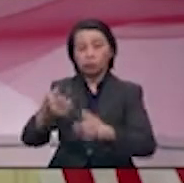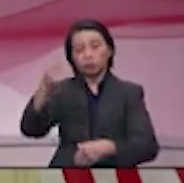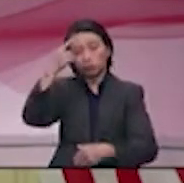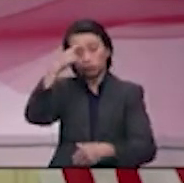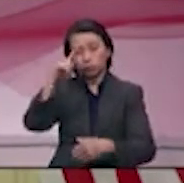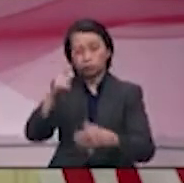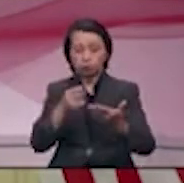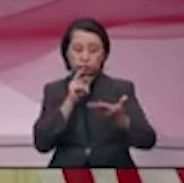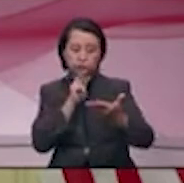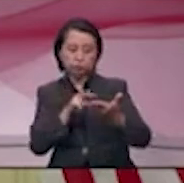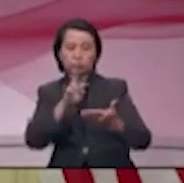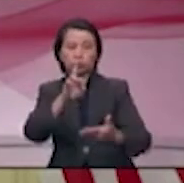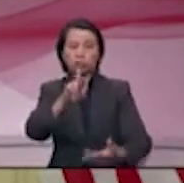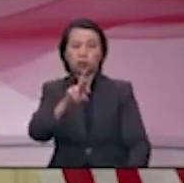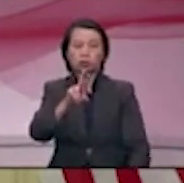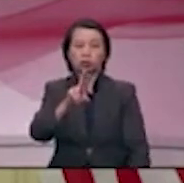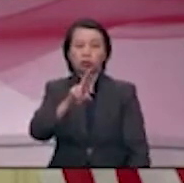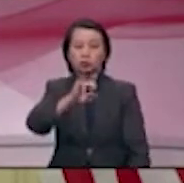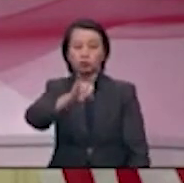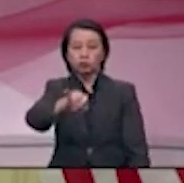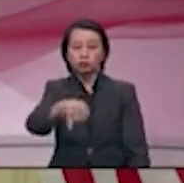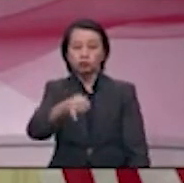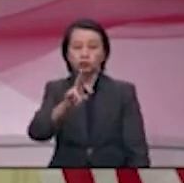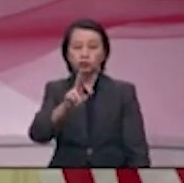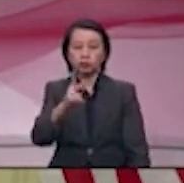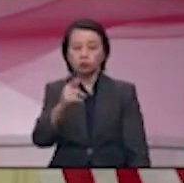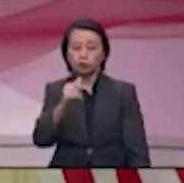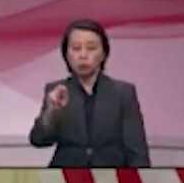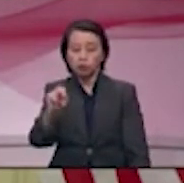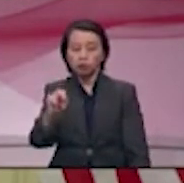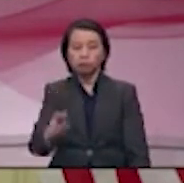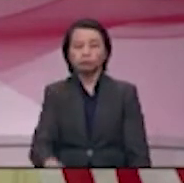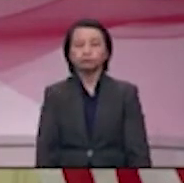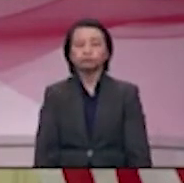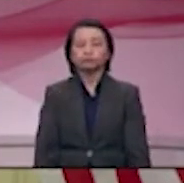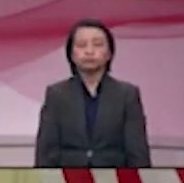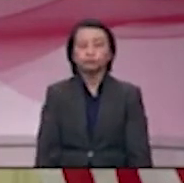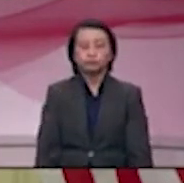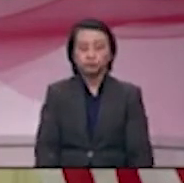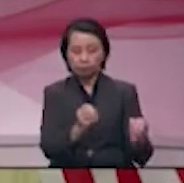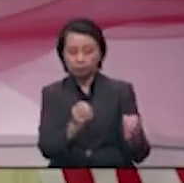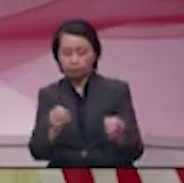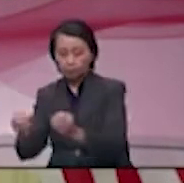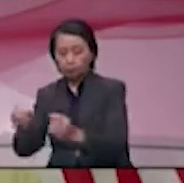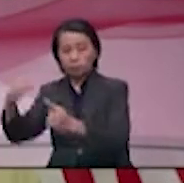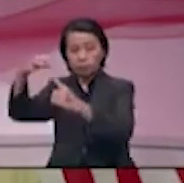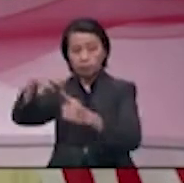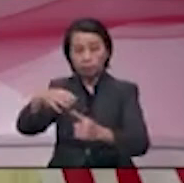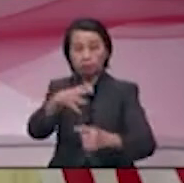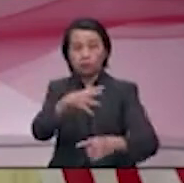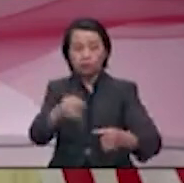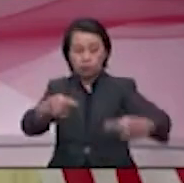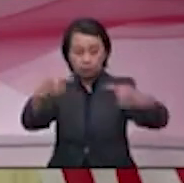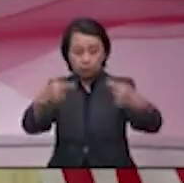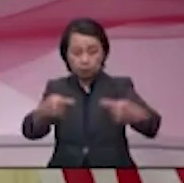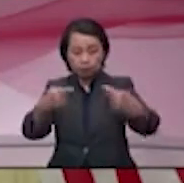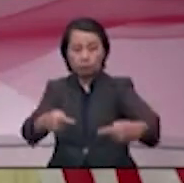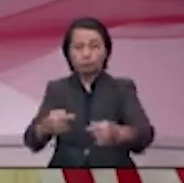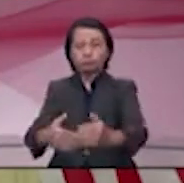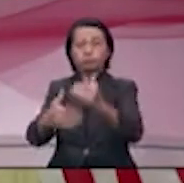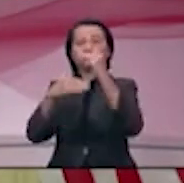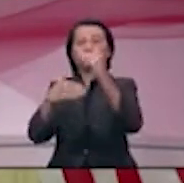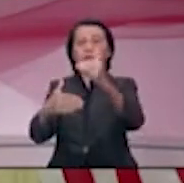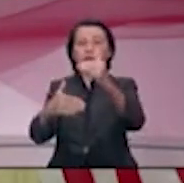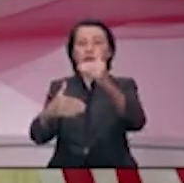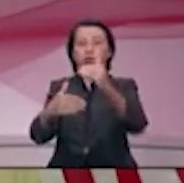rujukan pengaduk penganjuran kejohanan dan pertandingan hanya terhadap